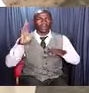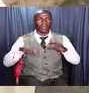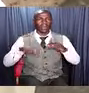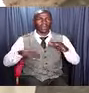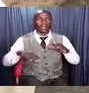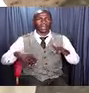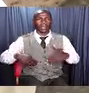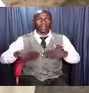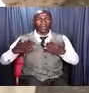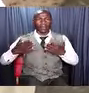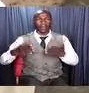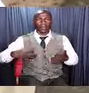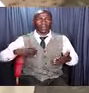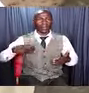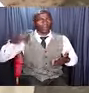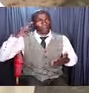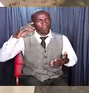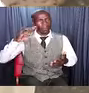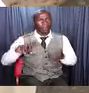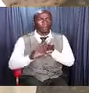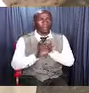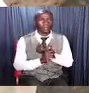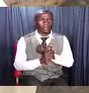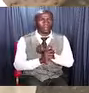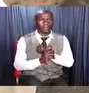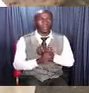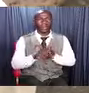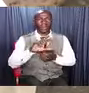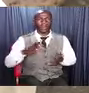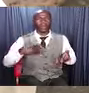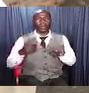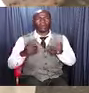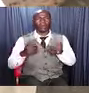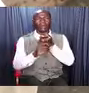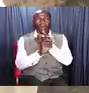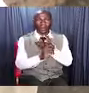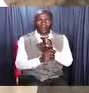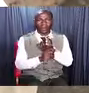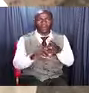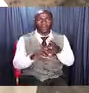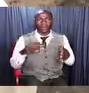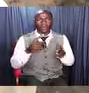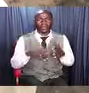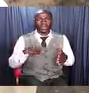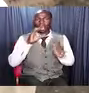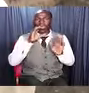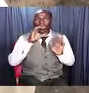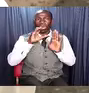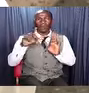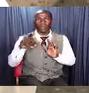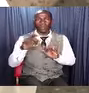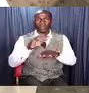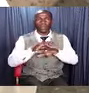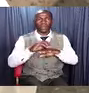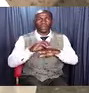wa mtu kutoa uhai wake kwa ajili ya rafiki zake. Ninyi mmekuwa rafiki zangu mkitenda ni waamuruyo.